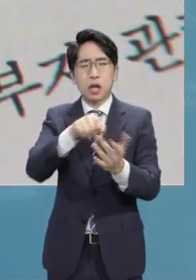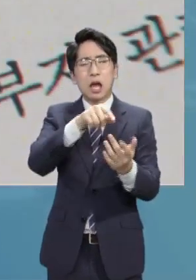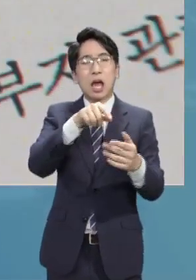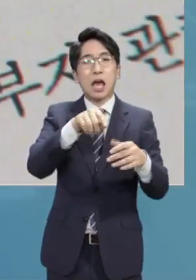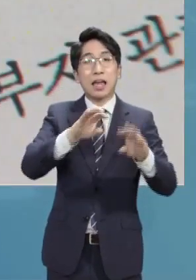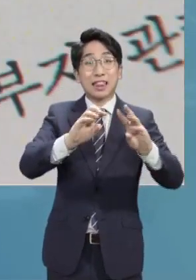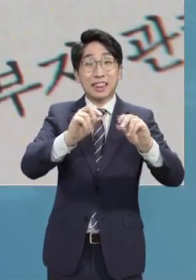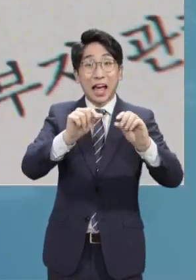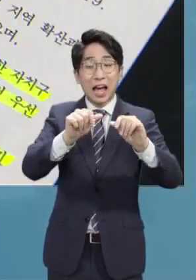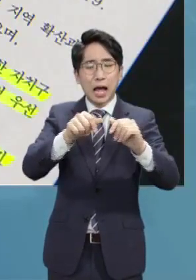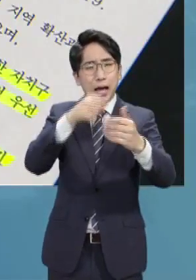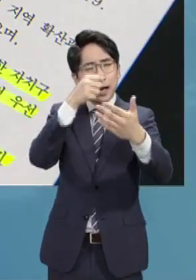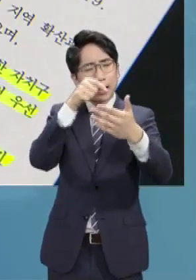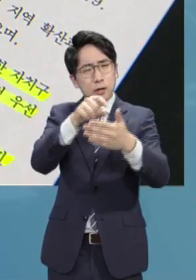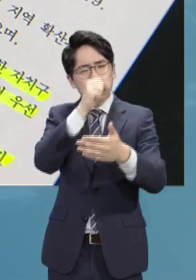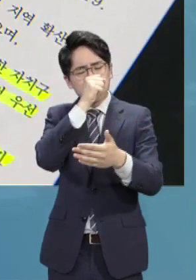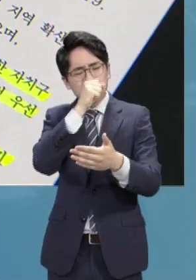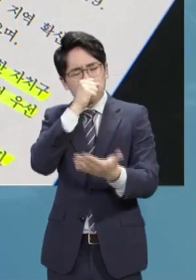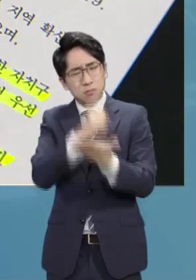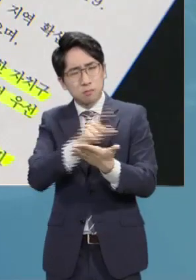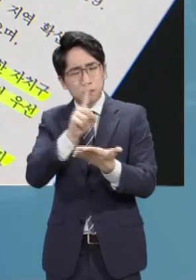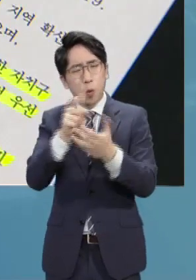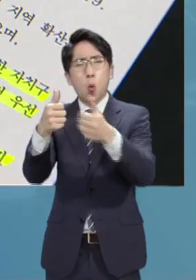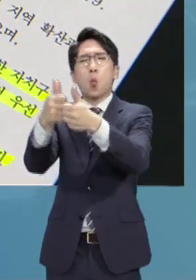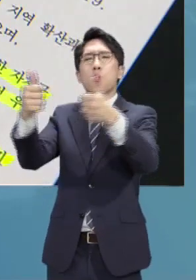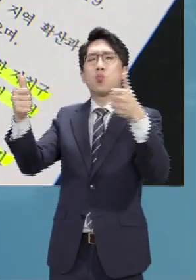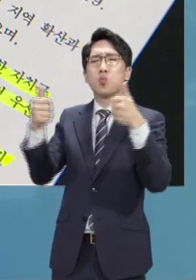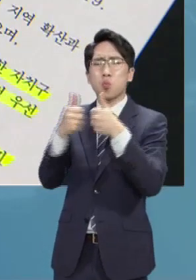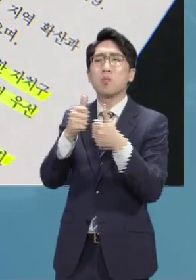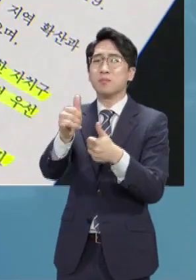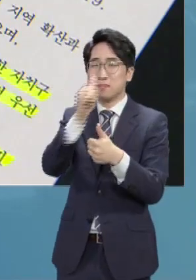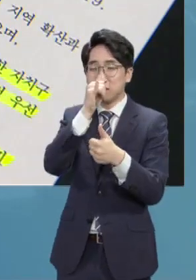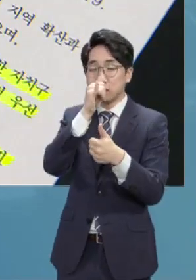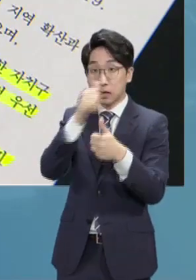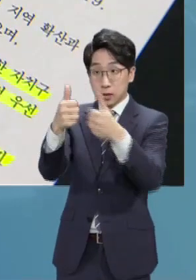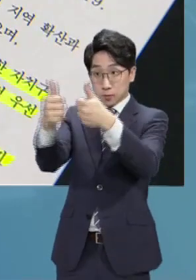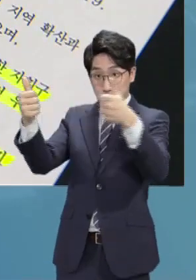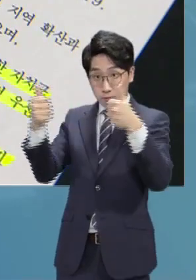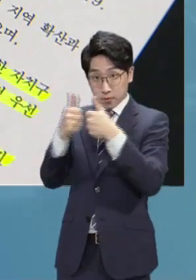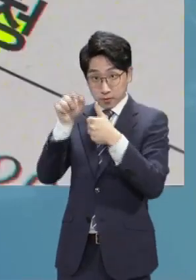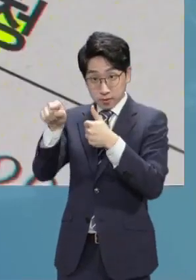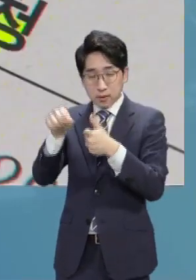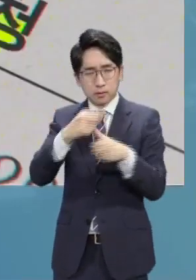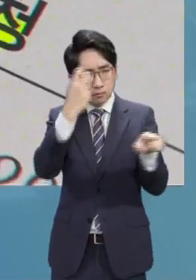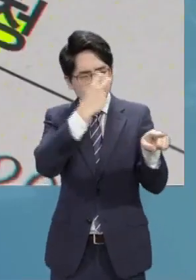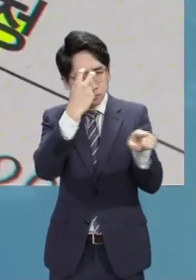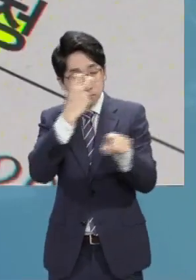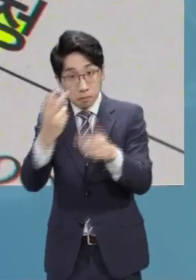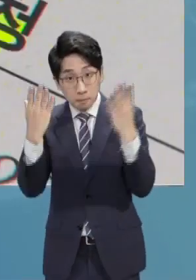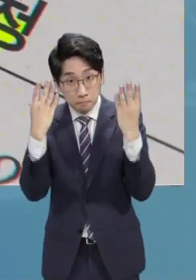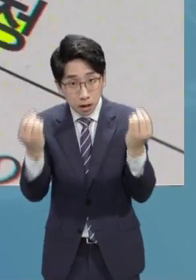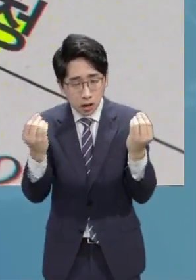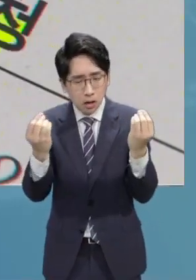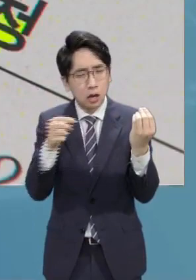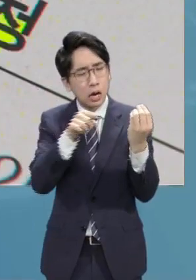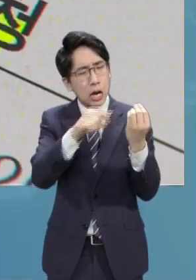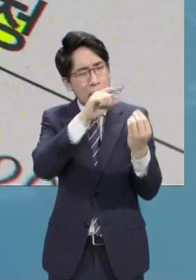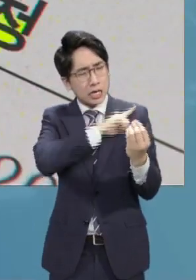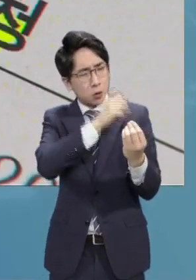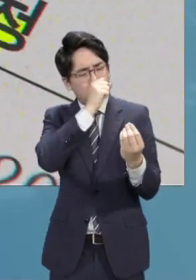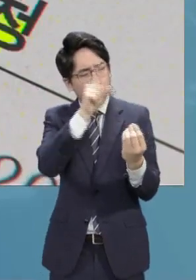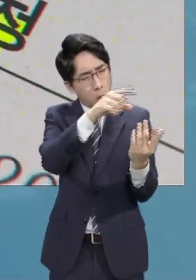심사를 통해서 이 권역별 시민청 우선 추진 대상지를 선정을 하고 후속 절차를 좀